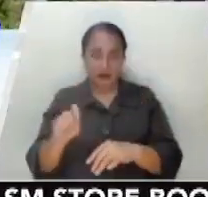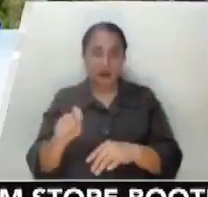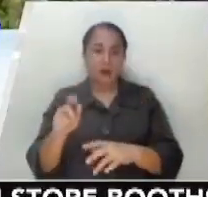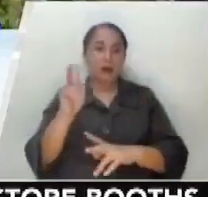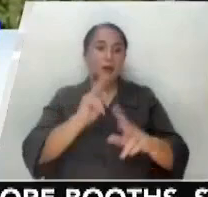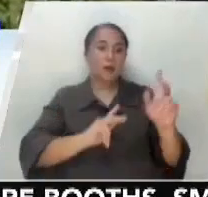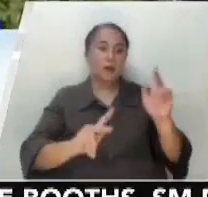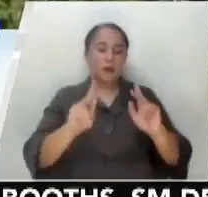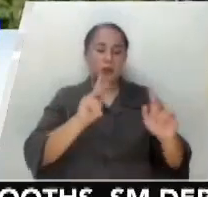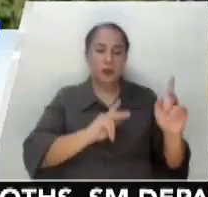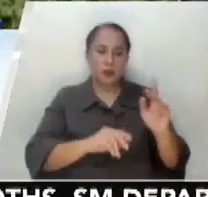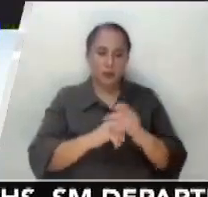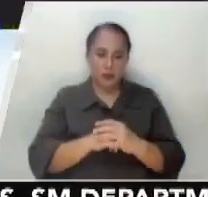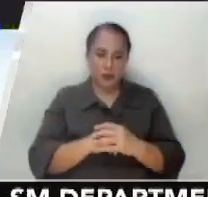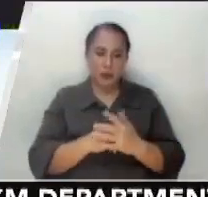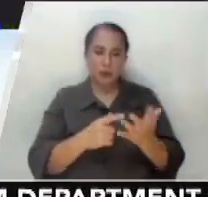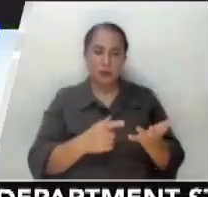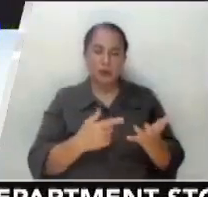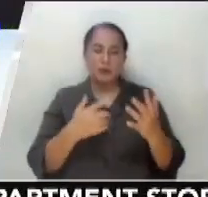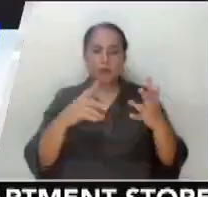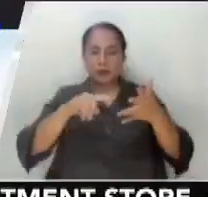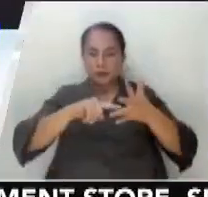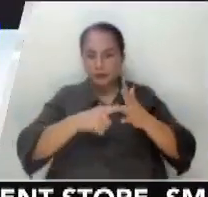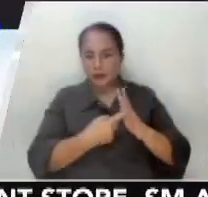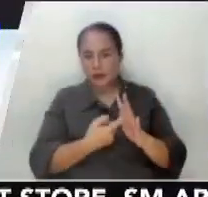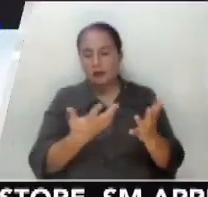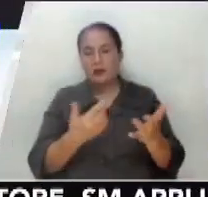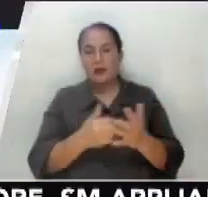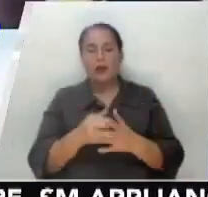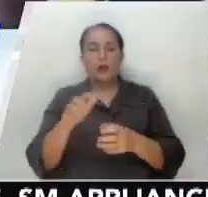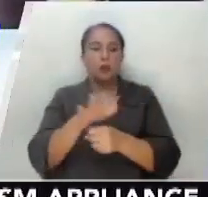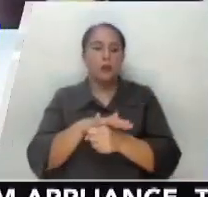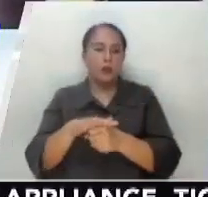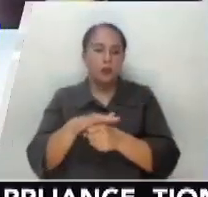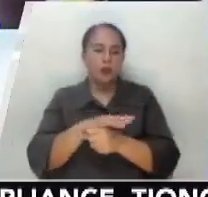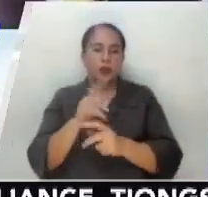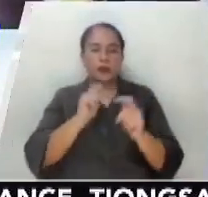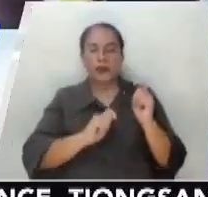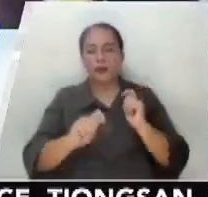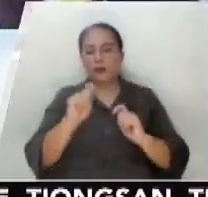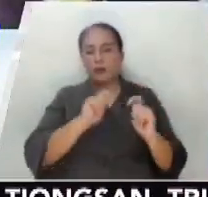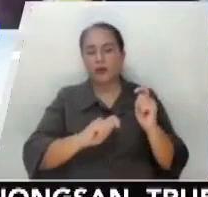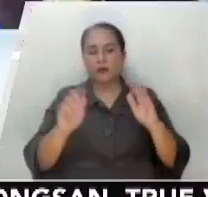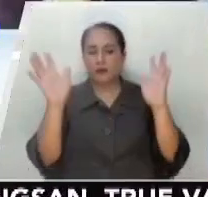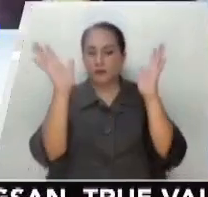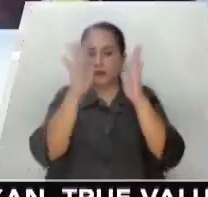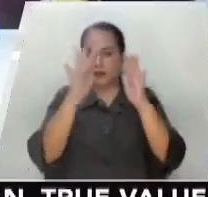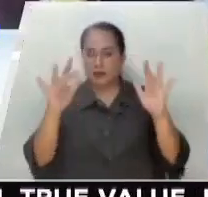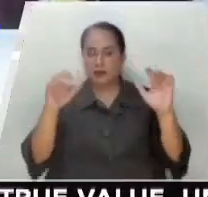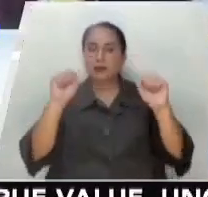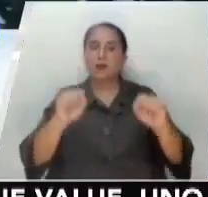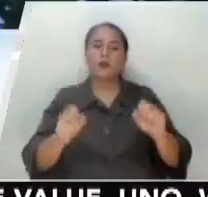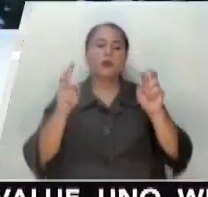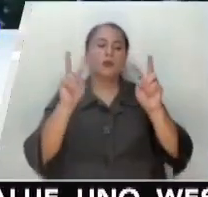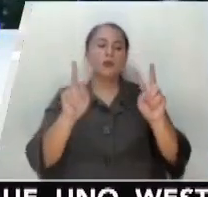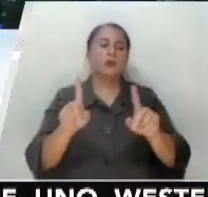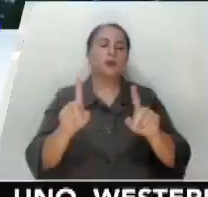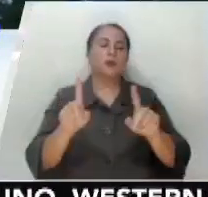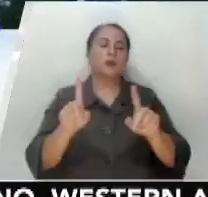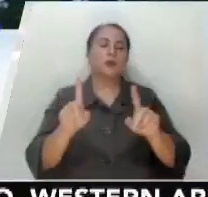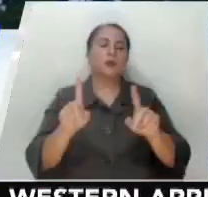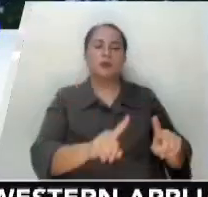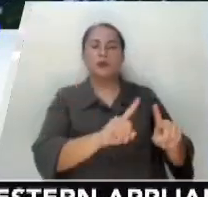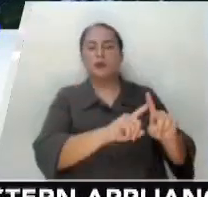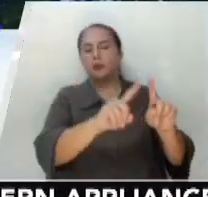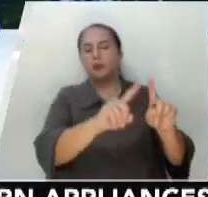naging hudyat ng inaugurasyon ng isang local theater festival kung saan pwedeng manood ng iba't ibang show sa mga